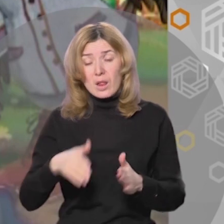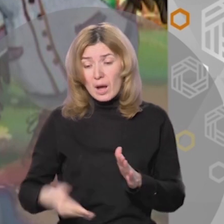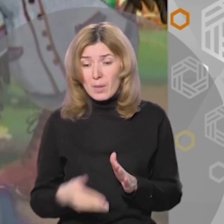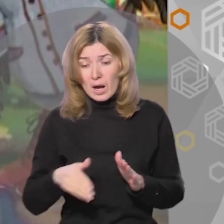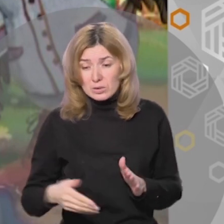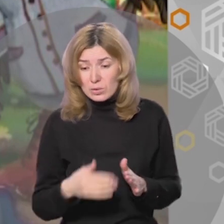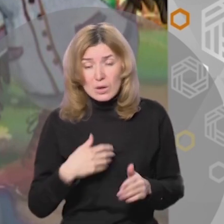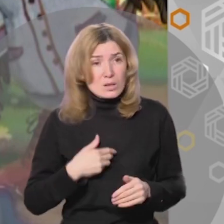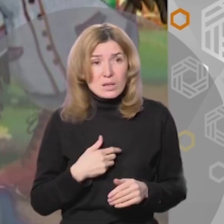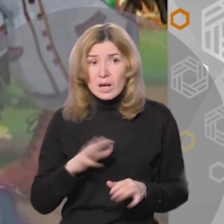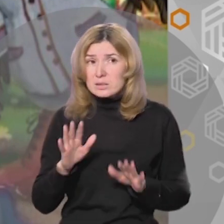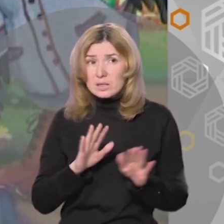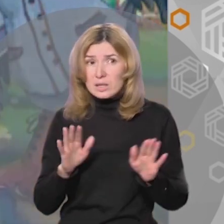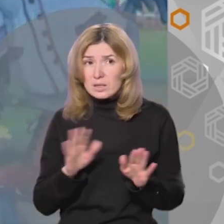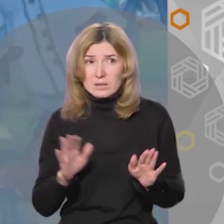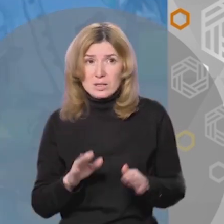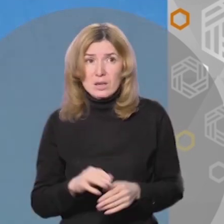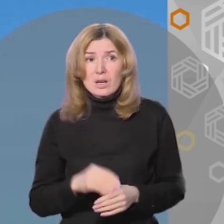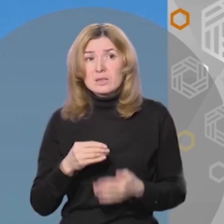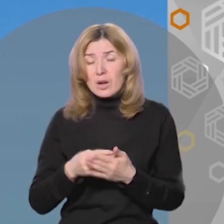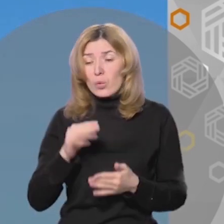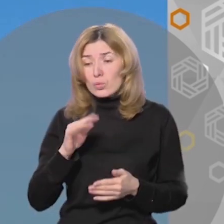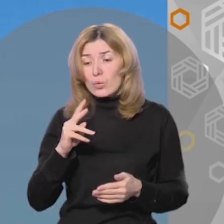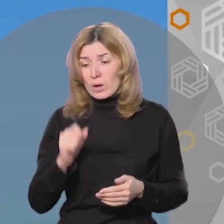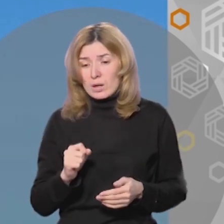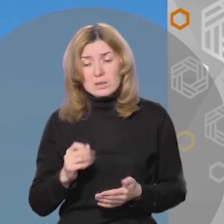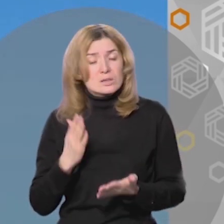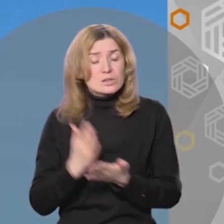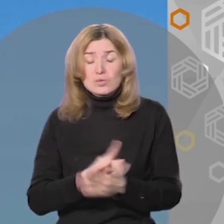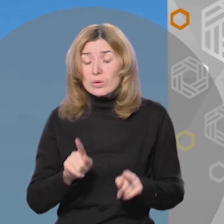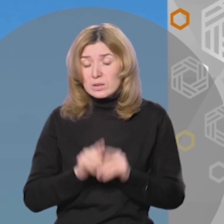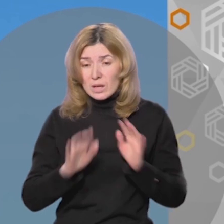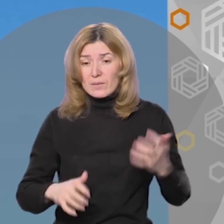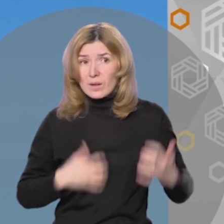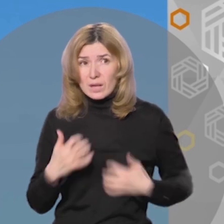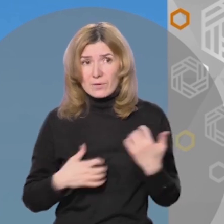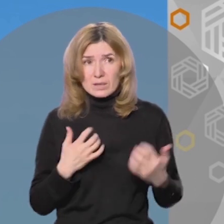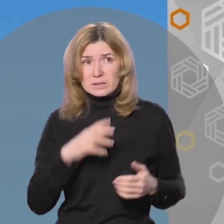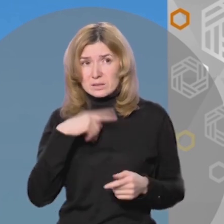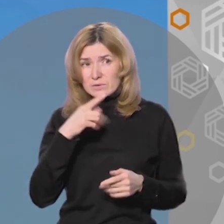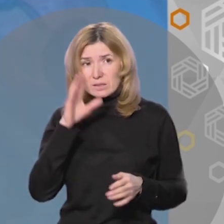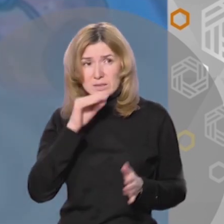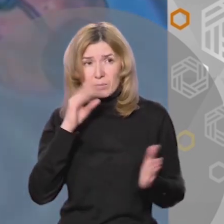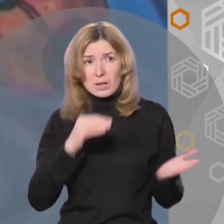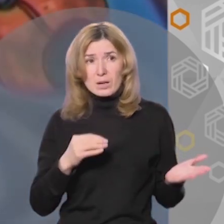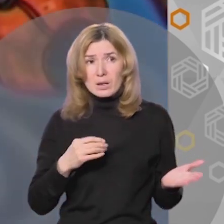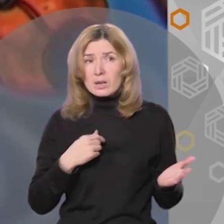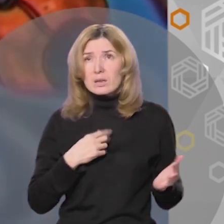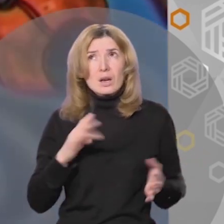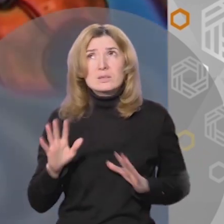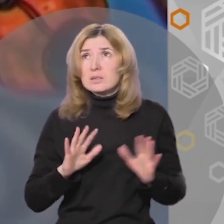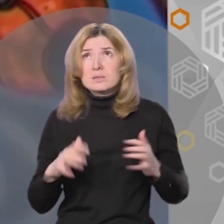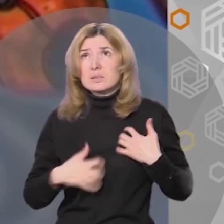лопату. Не-не-не-не-не. Дорогой Нюка, не стоит так волноваться, произнес Бернар.